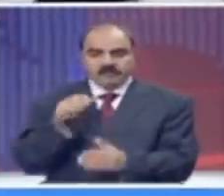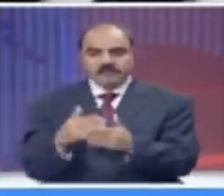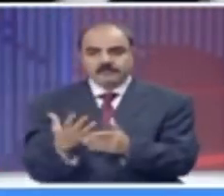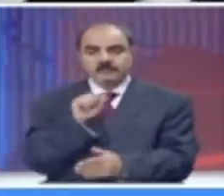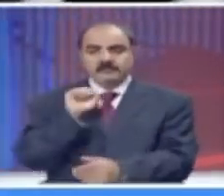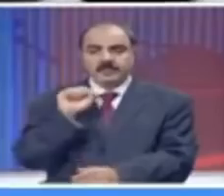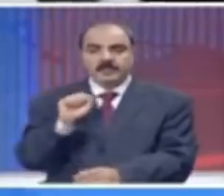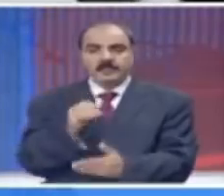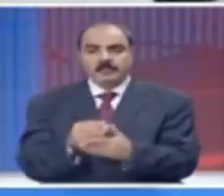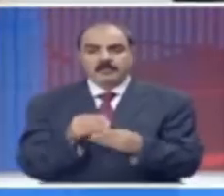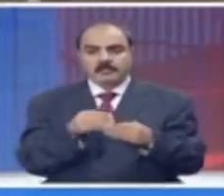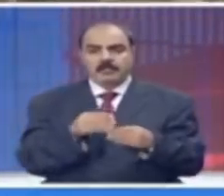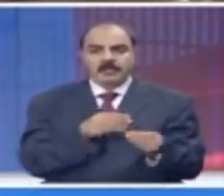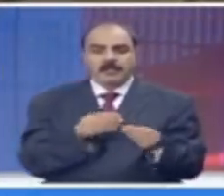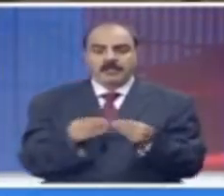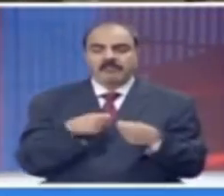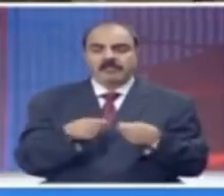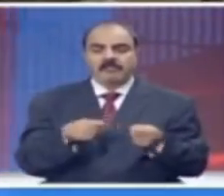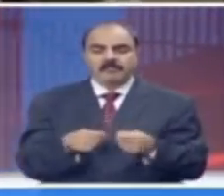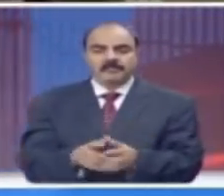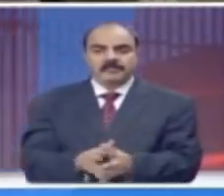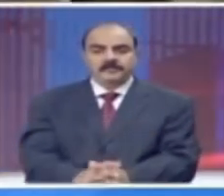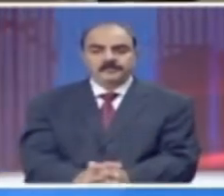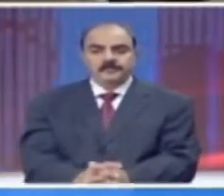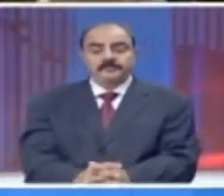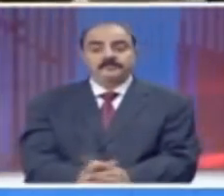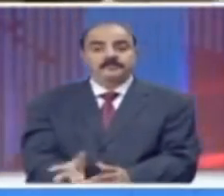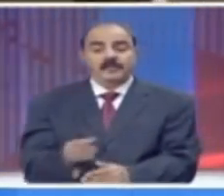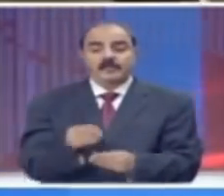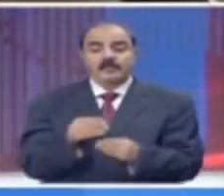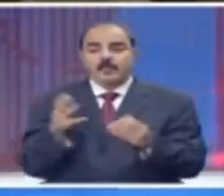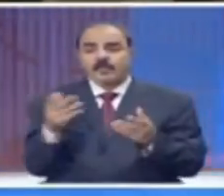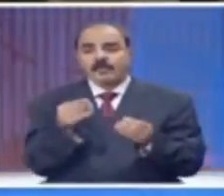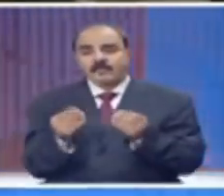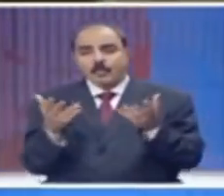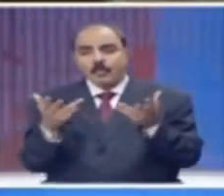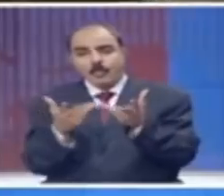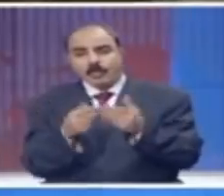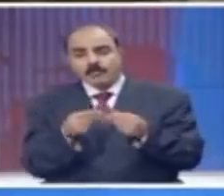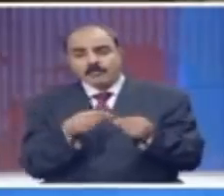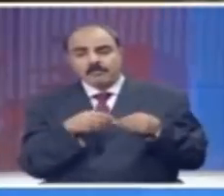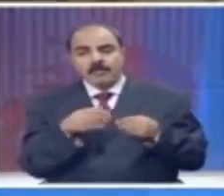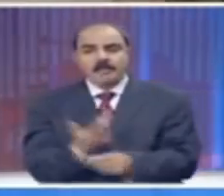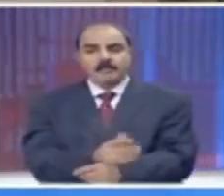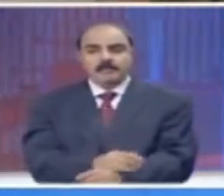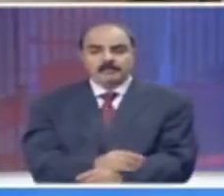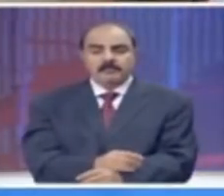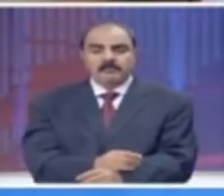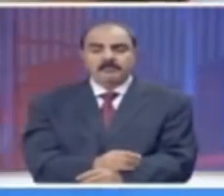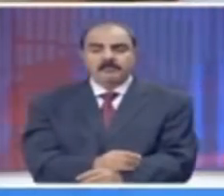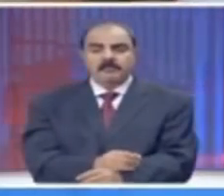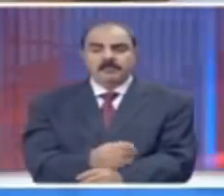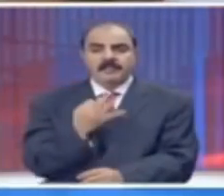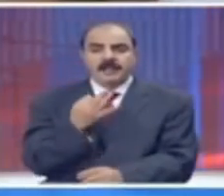بحيازتهم لهذه المواد المخدرة بقصد الإتجار، وتقدر القيمة المالية للمواد المخدرة المضبوطة